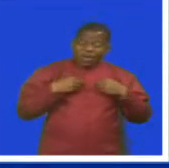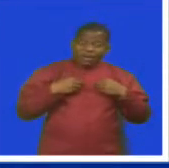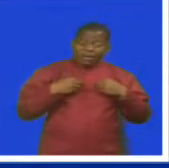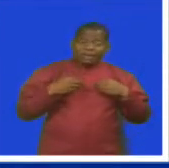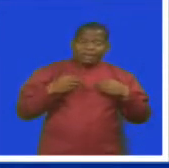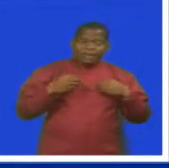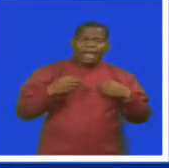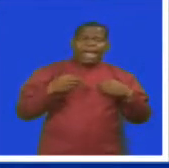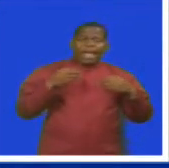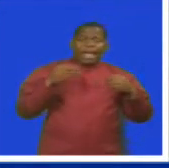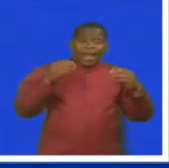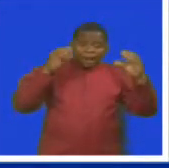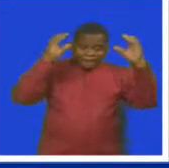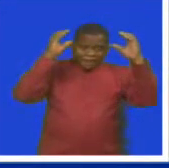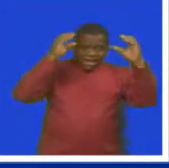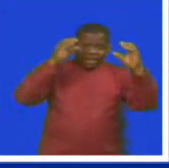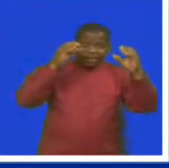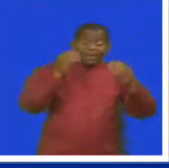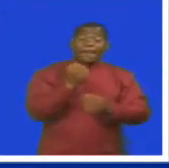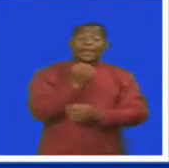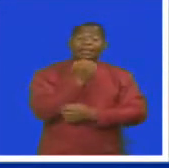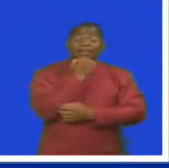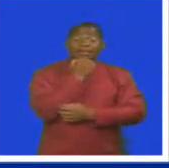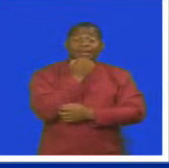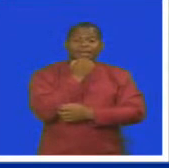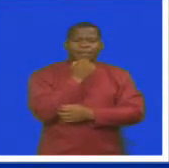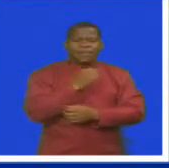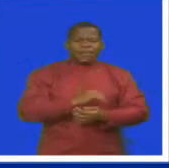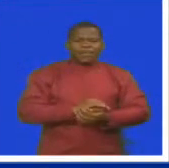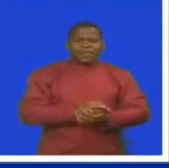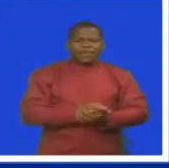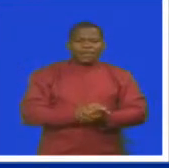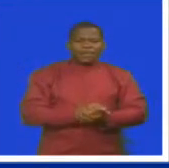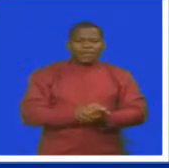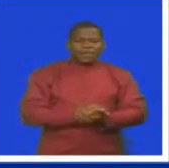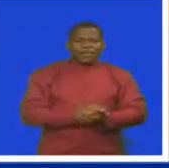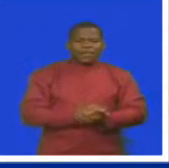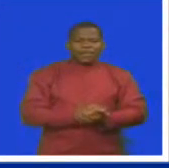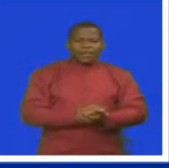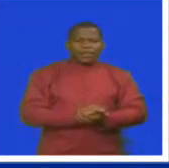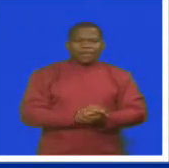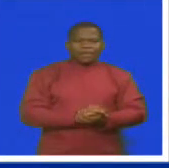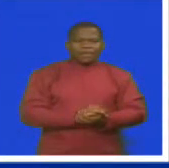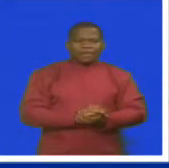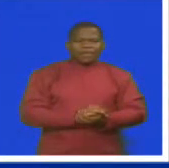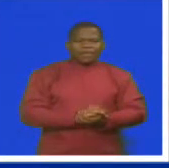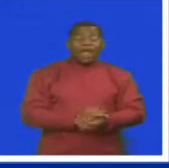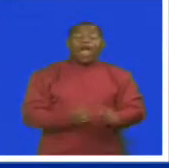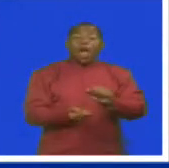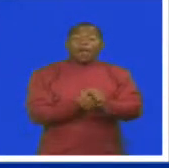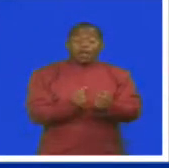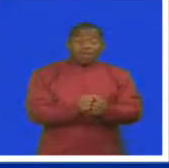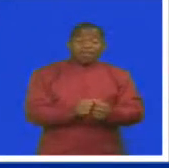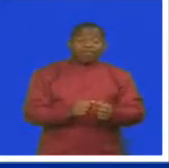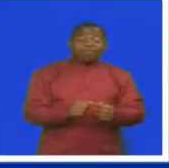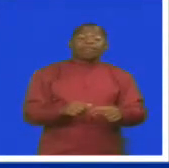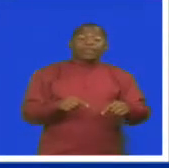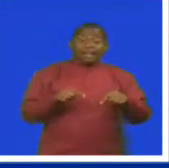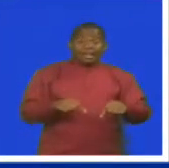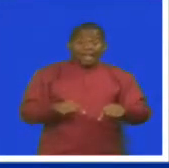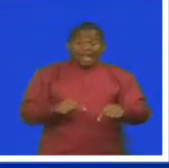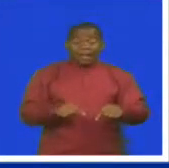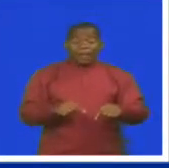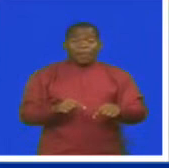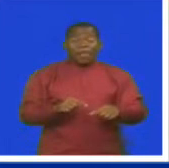saba blokile emhlaleni amakhompyutha akasakhona ukulayisha le emhlaleni. So inkinga lapha ingilendzaba ye COVID ukuthi bathi